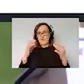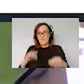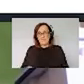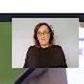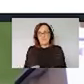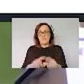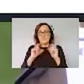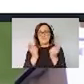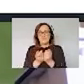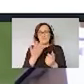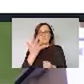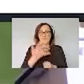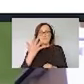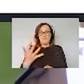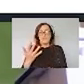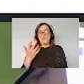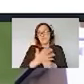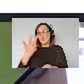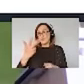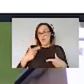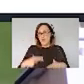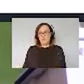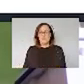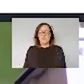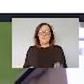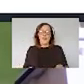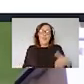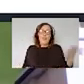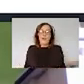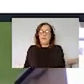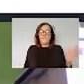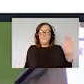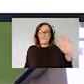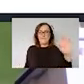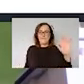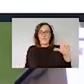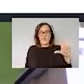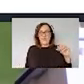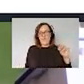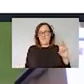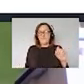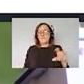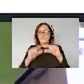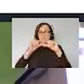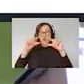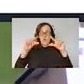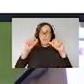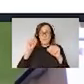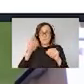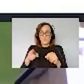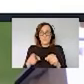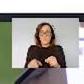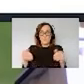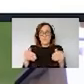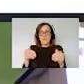witam serdecznie wszystkich. Mamy 53 osoby i od razu mówię, w lewym dolnym rogu, drodzy Państwo, od tego zacznę. Mamy oczywiście